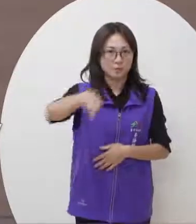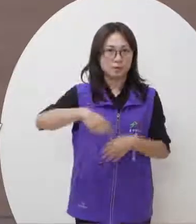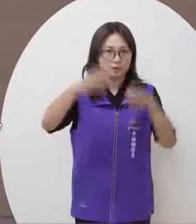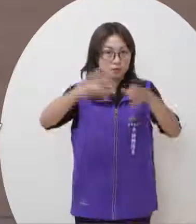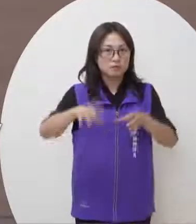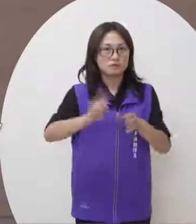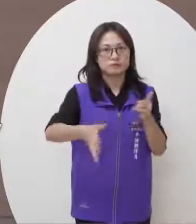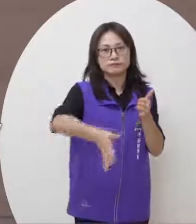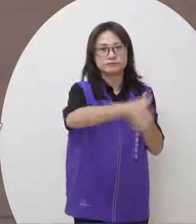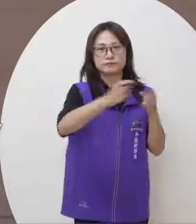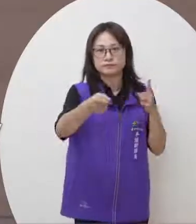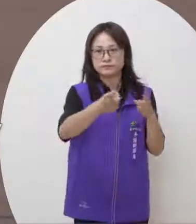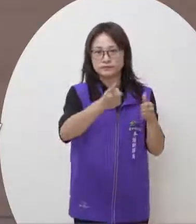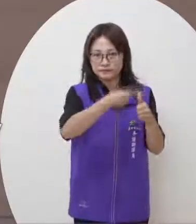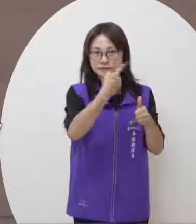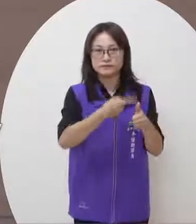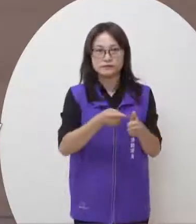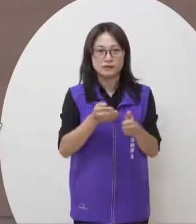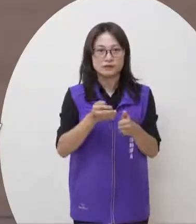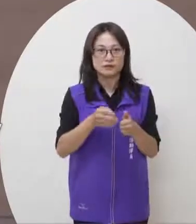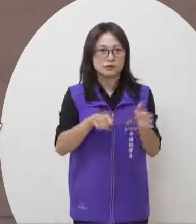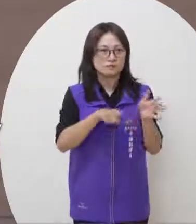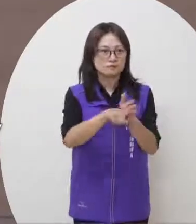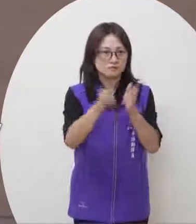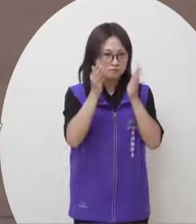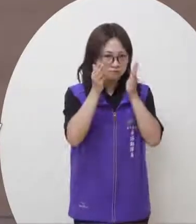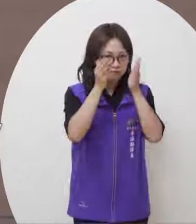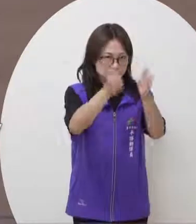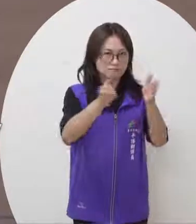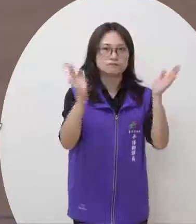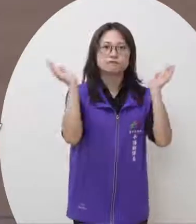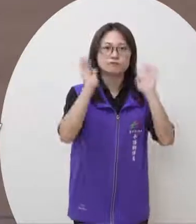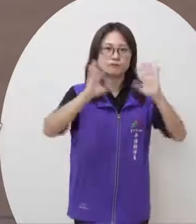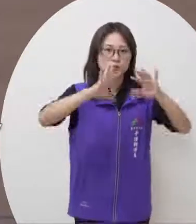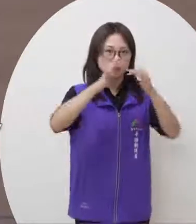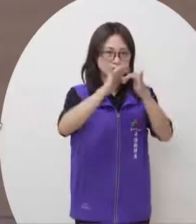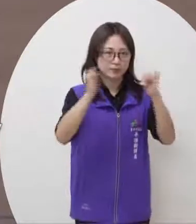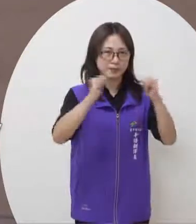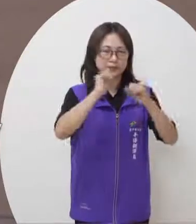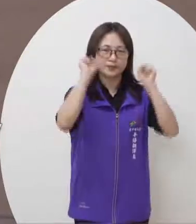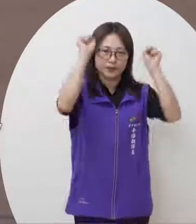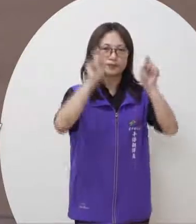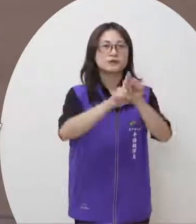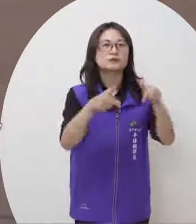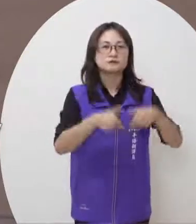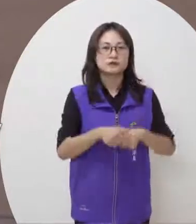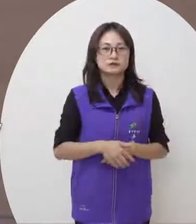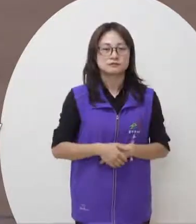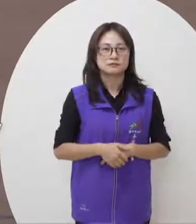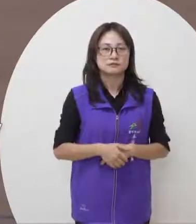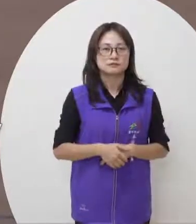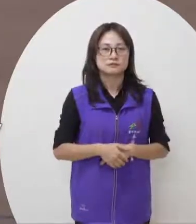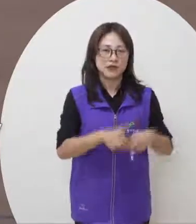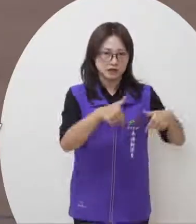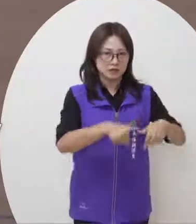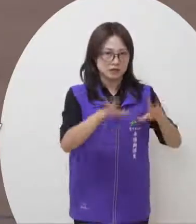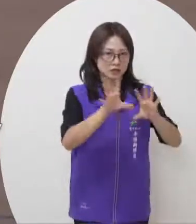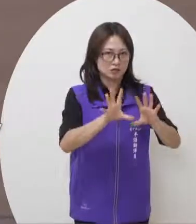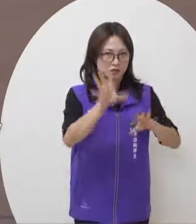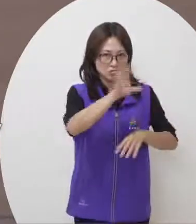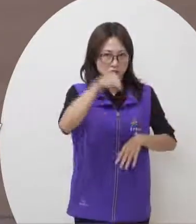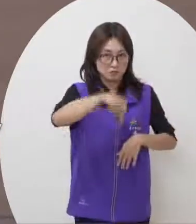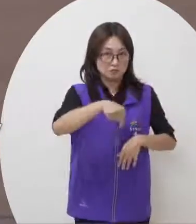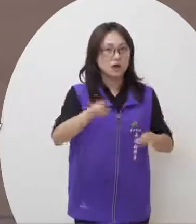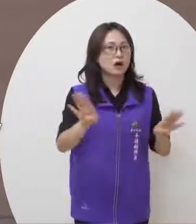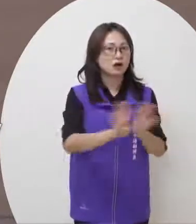个构想，就是儿童版国民运动中心，儿童版国民运动中心。那西屯已经在建设当中，